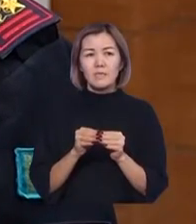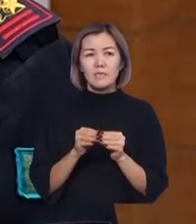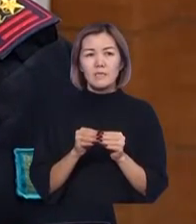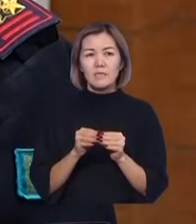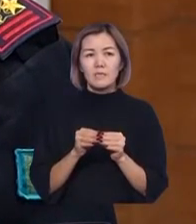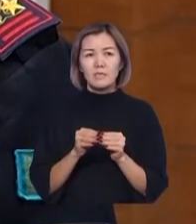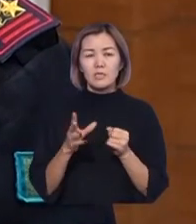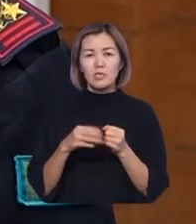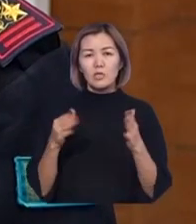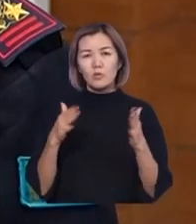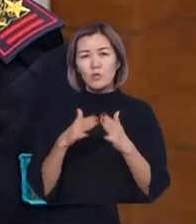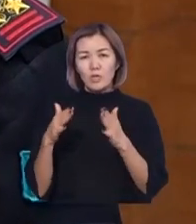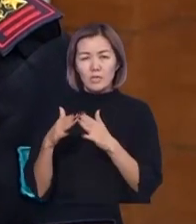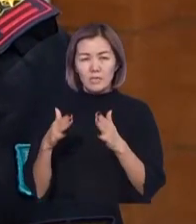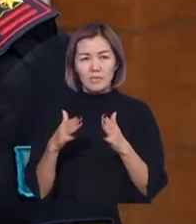үй секторында